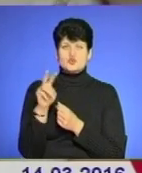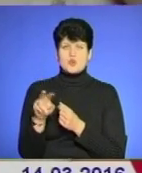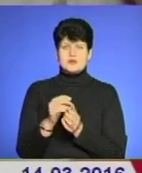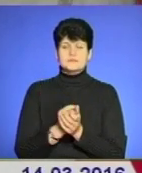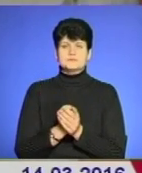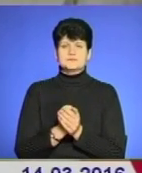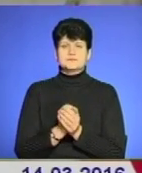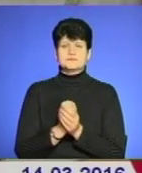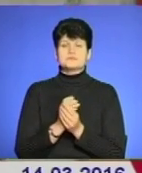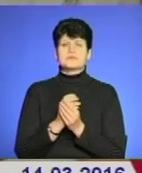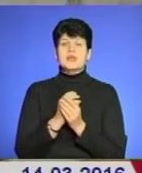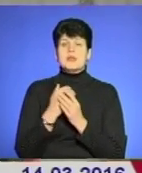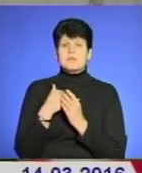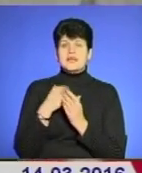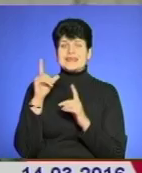Ми їздили за кордон